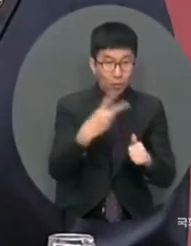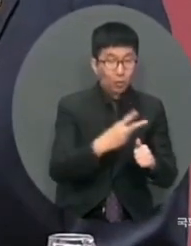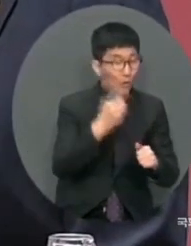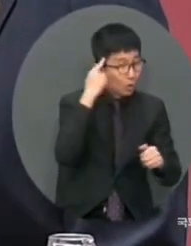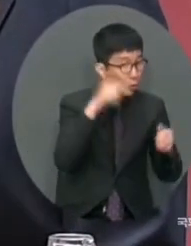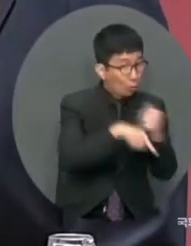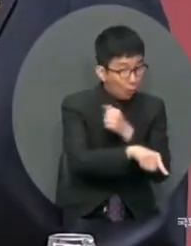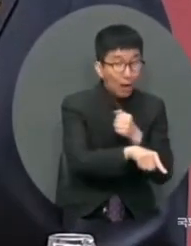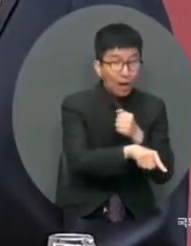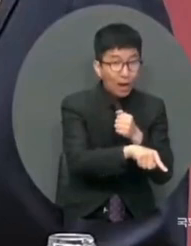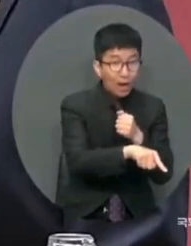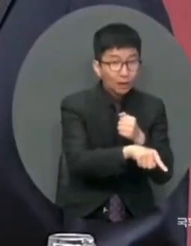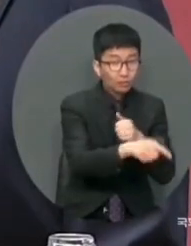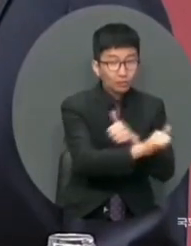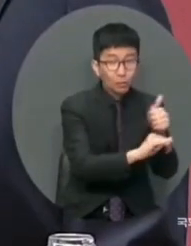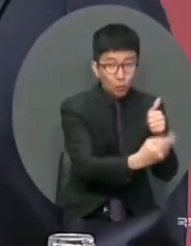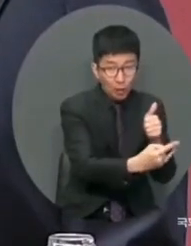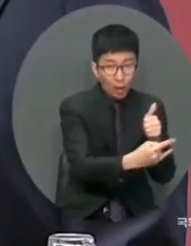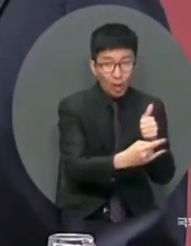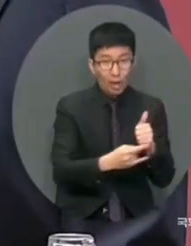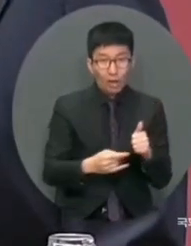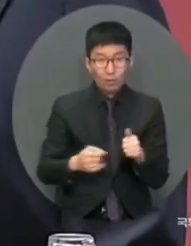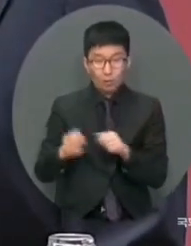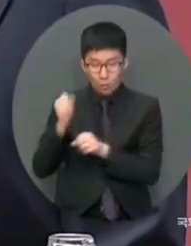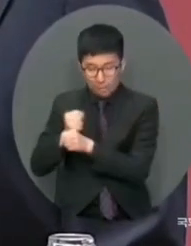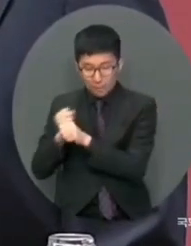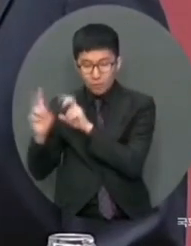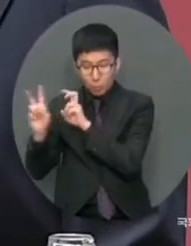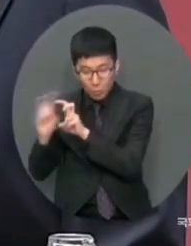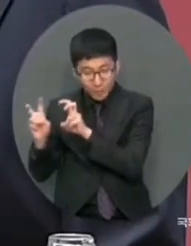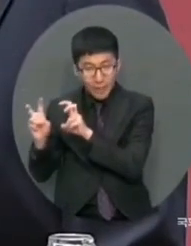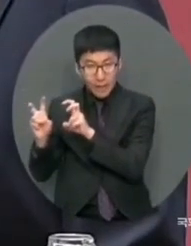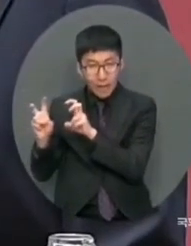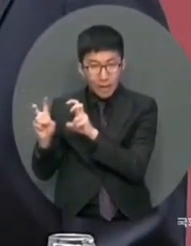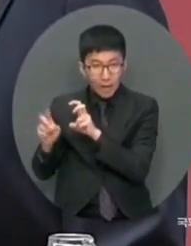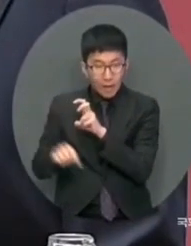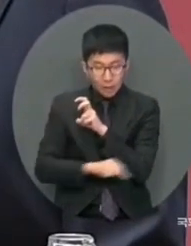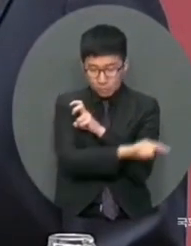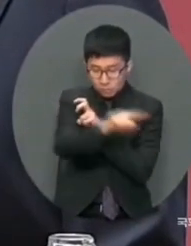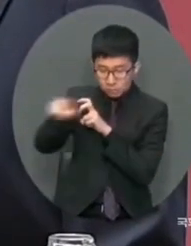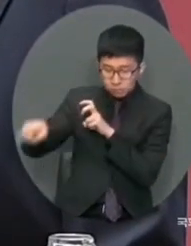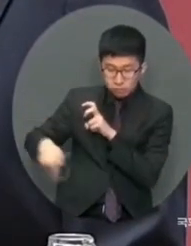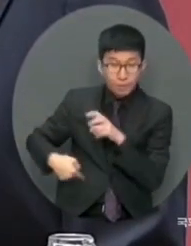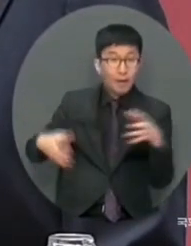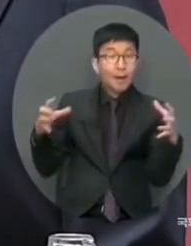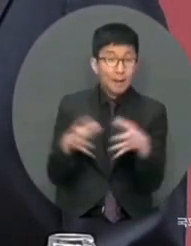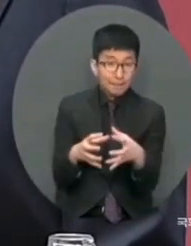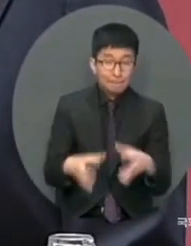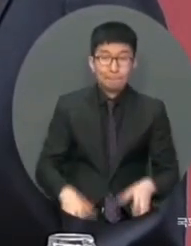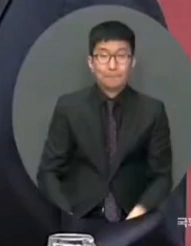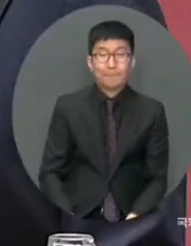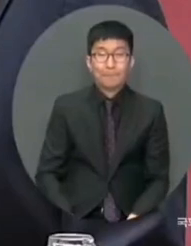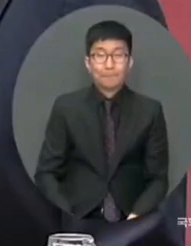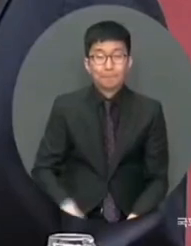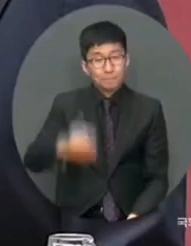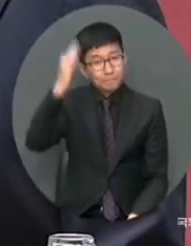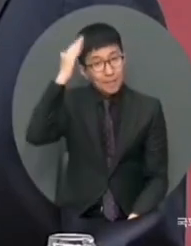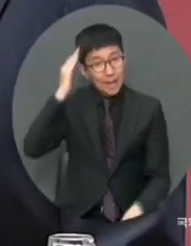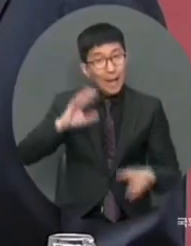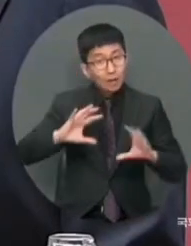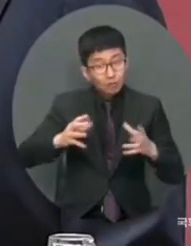그리고 업계, 그리고 컨텐츠 제작자 모두가 협력을 해서 우리나라의 새로운